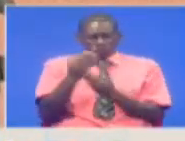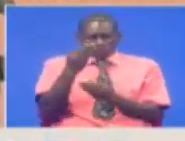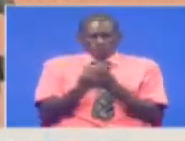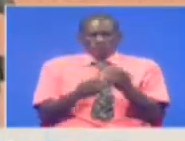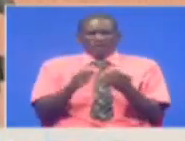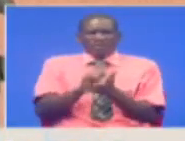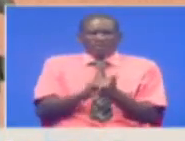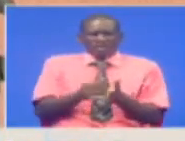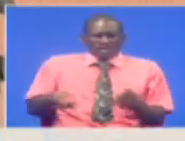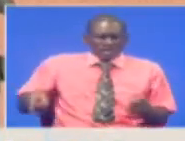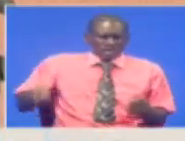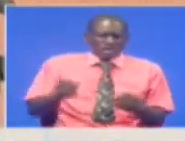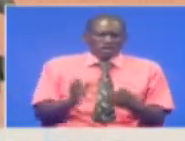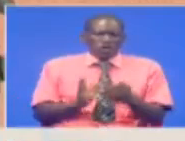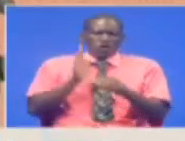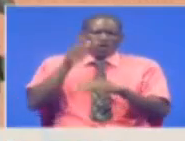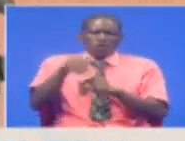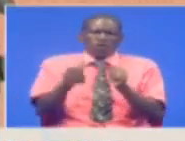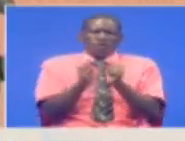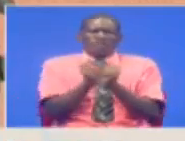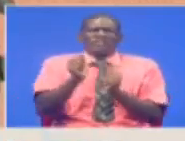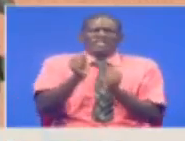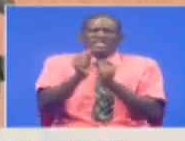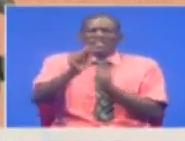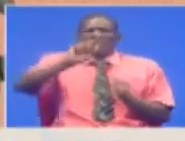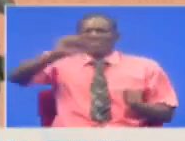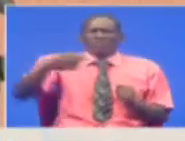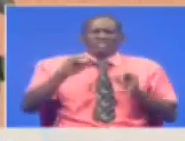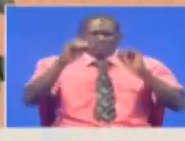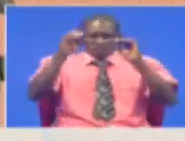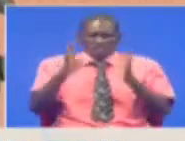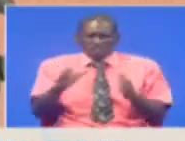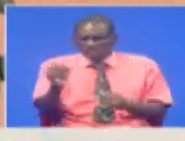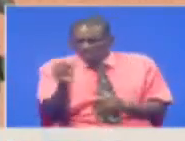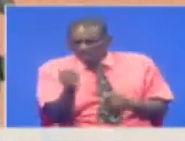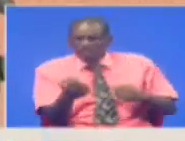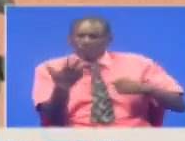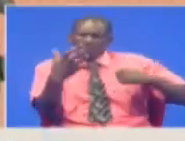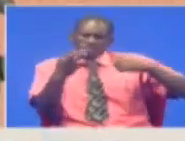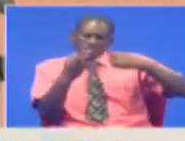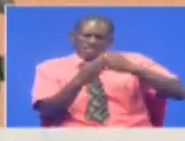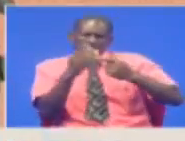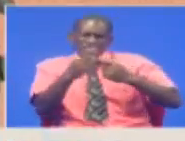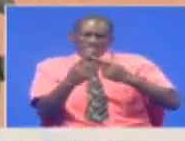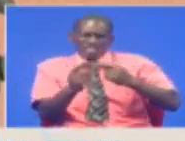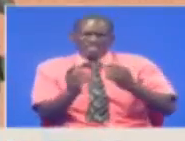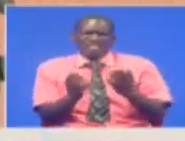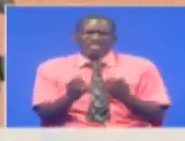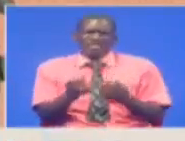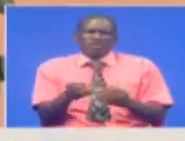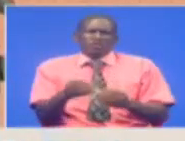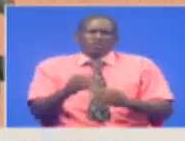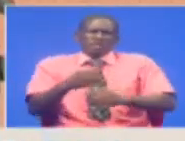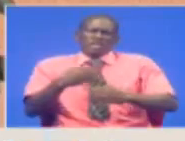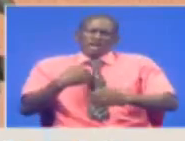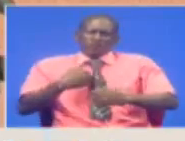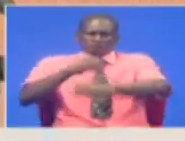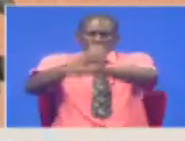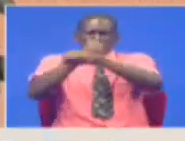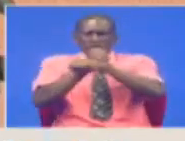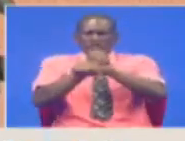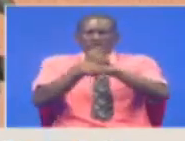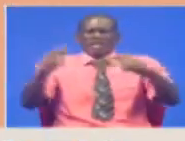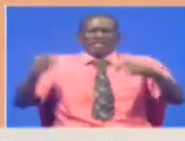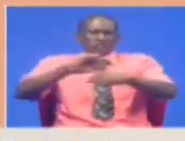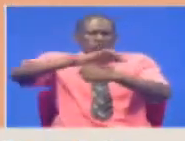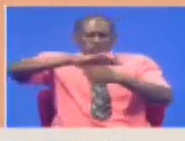our over 15,000 teachers aged 58 and above will get protection from the